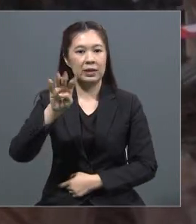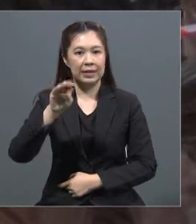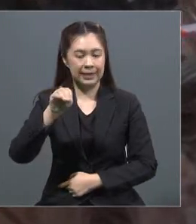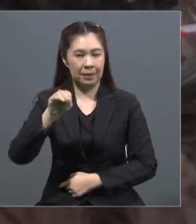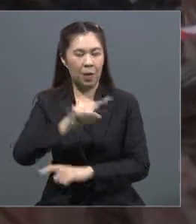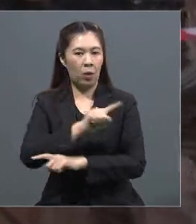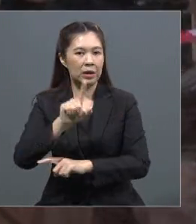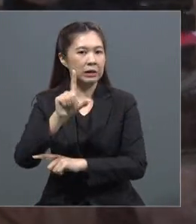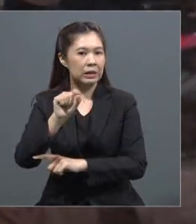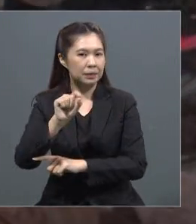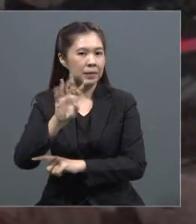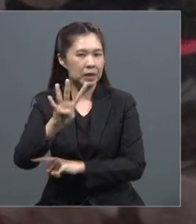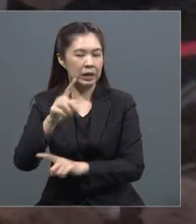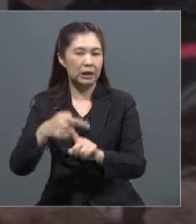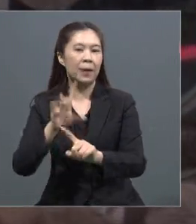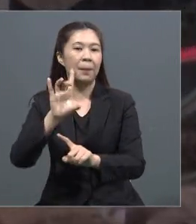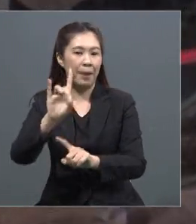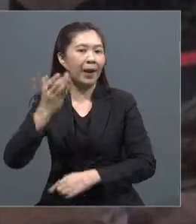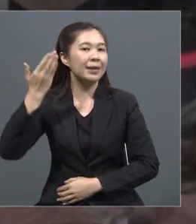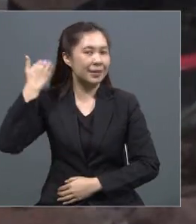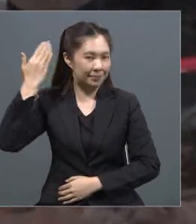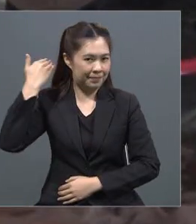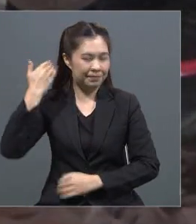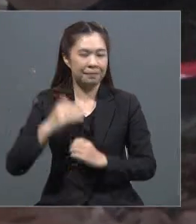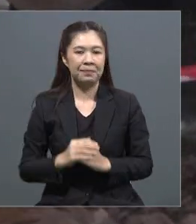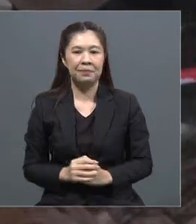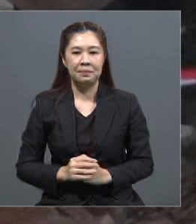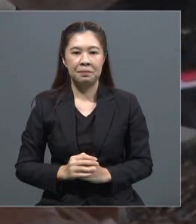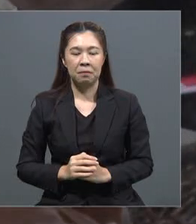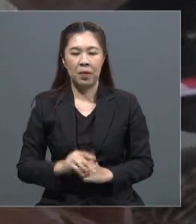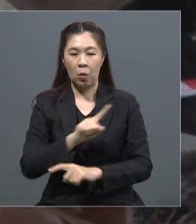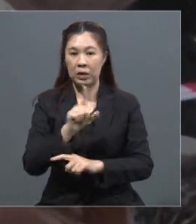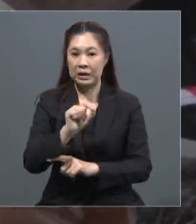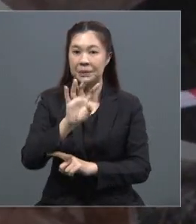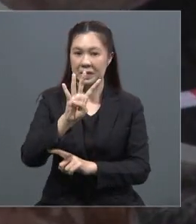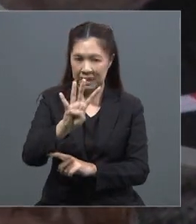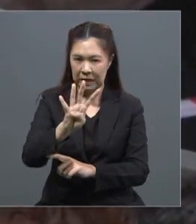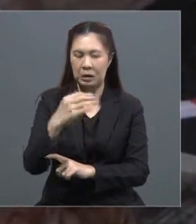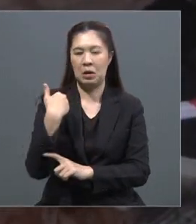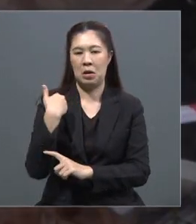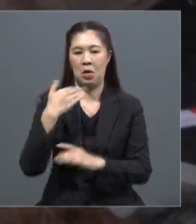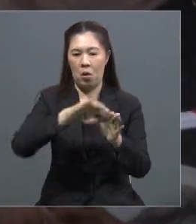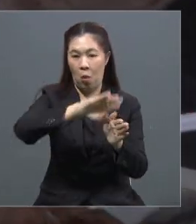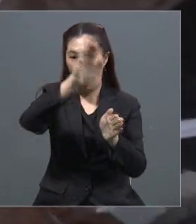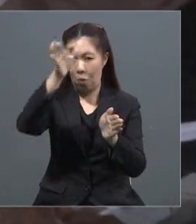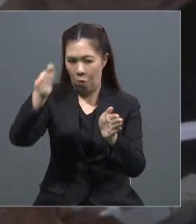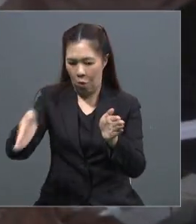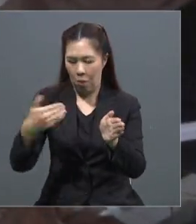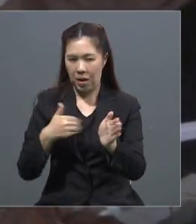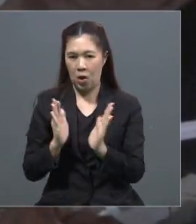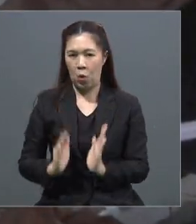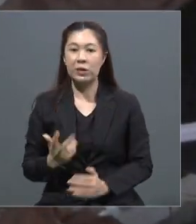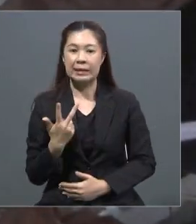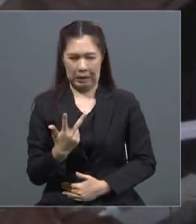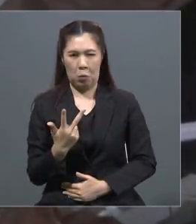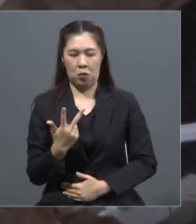ที่ 24สิงหาคมที่ผ่านมาครับซึ่งเหตุการณ์ในคืนวันที่ 24มีคนที่ติดอยู่เนี่ยเป็นแรงงานอยู่ 3คน